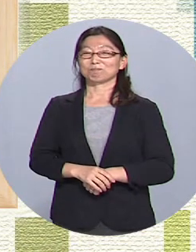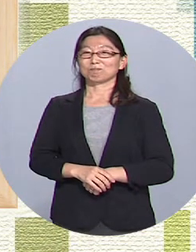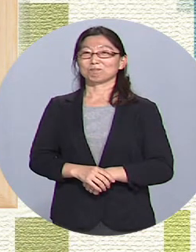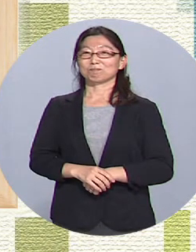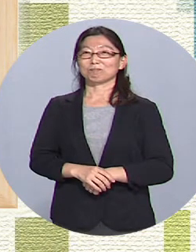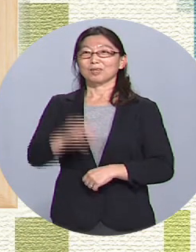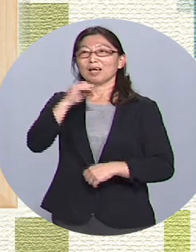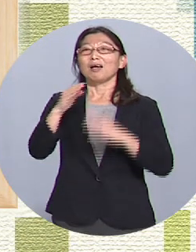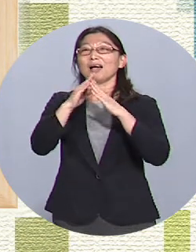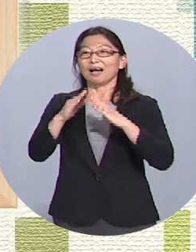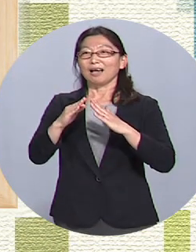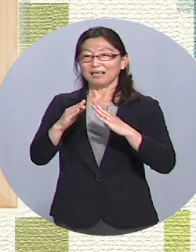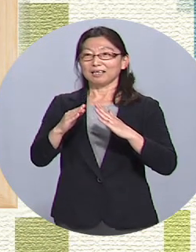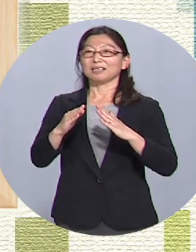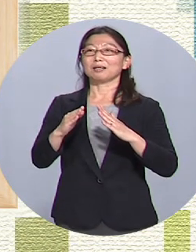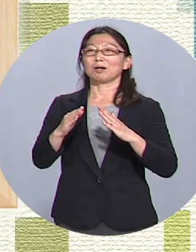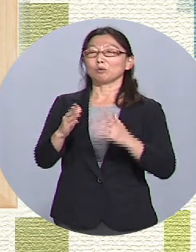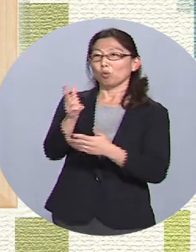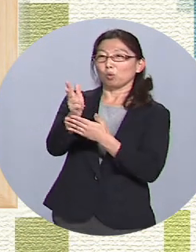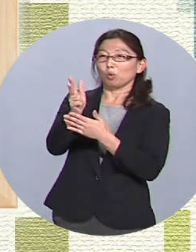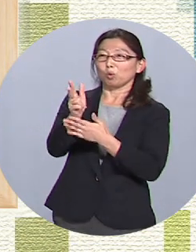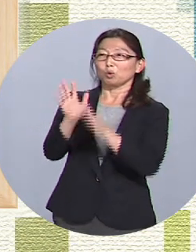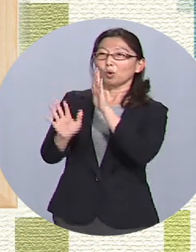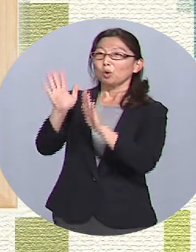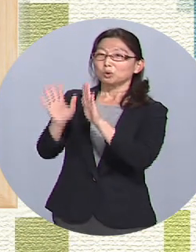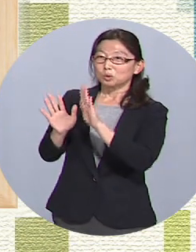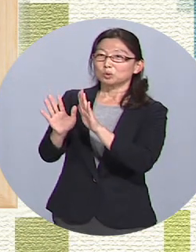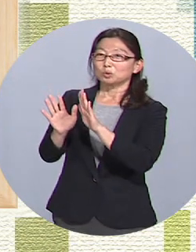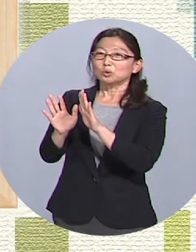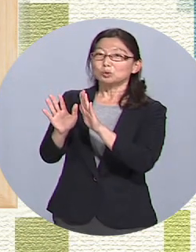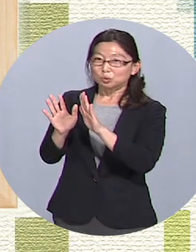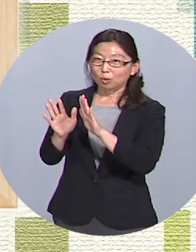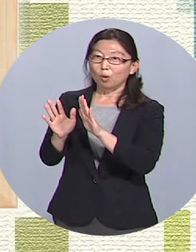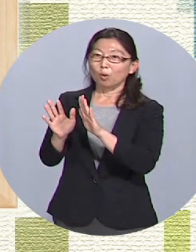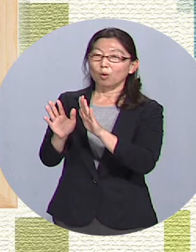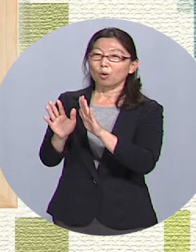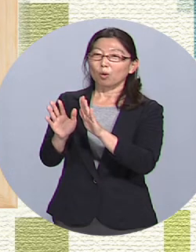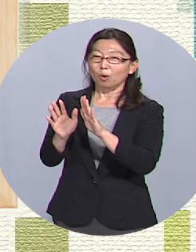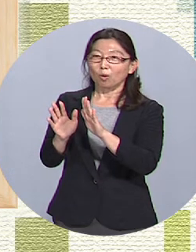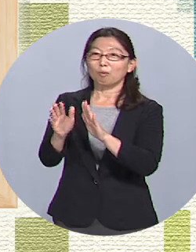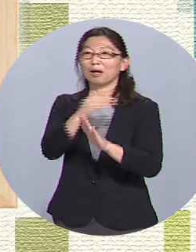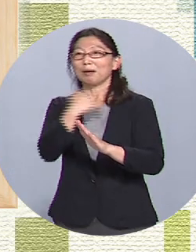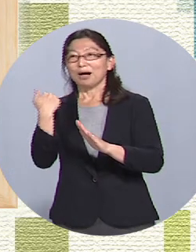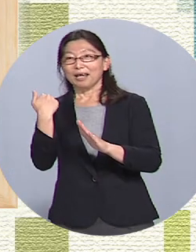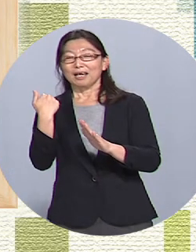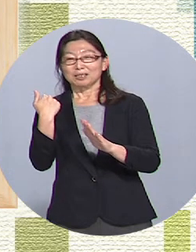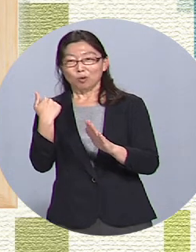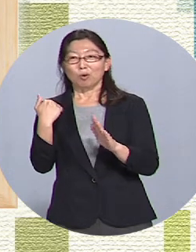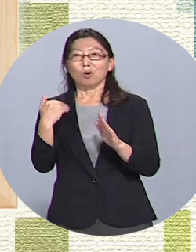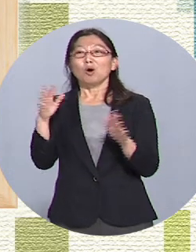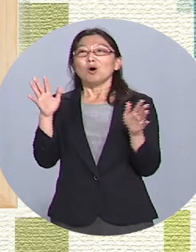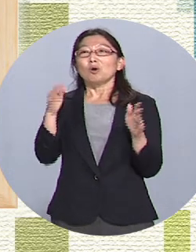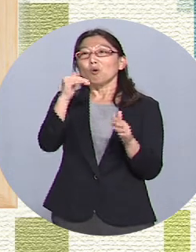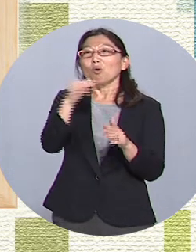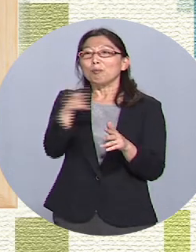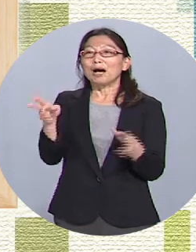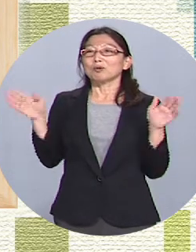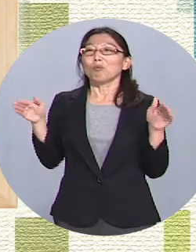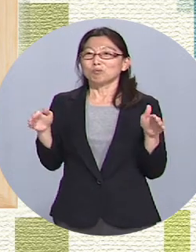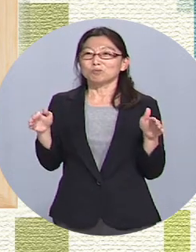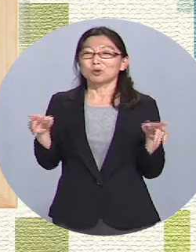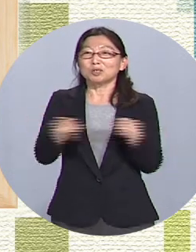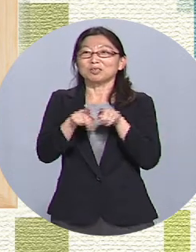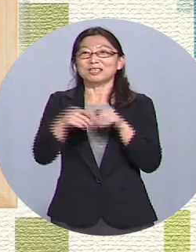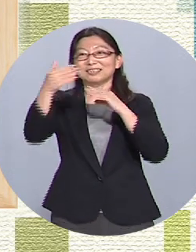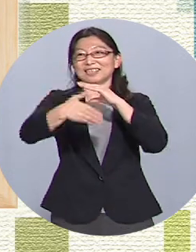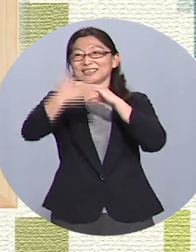見学会では番組収録中のスタジオもちろん、出演者やコバトン、埼玉っちとの記念撮影、普段は